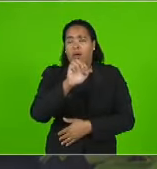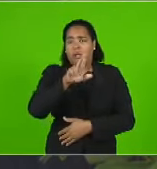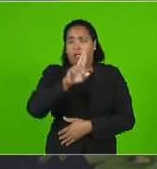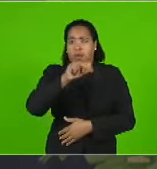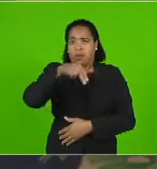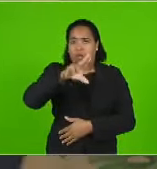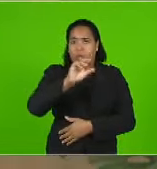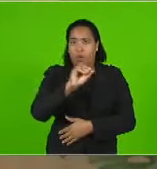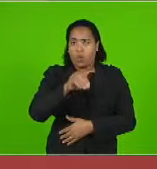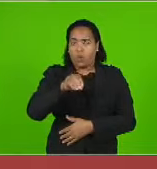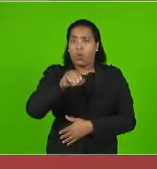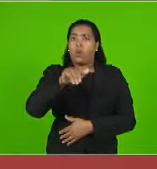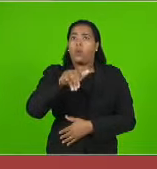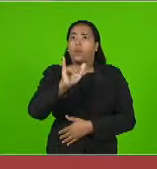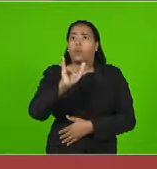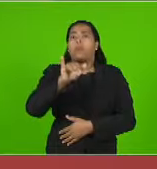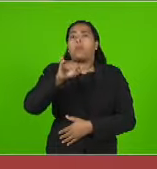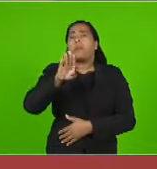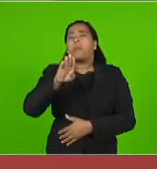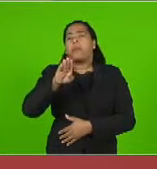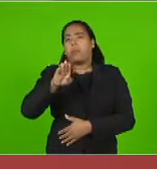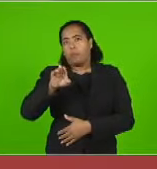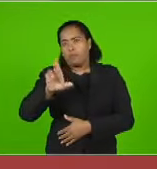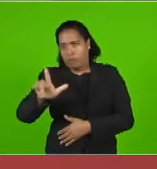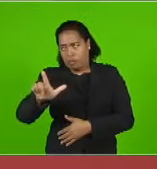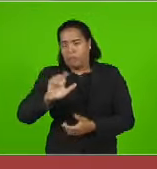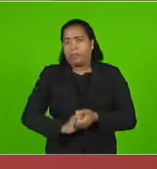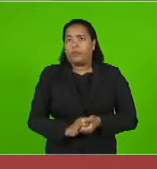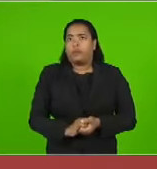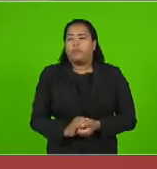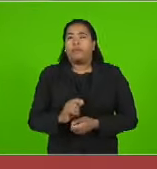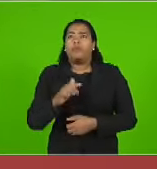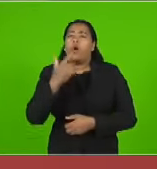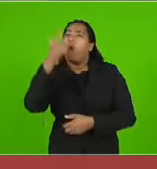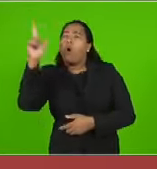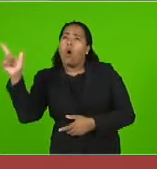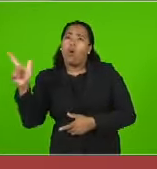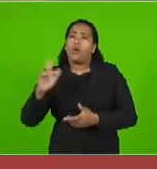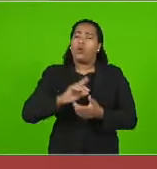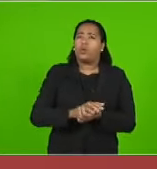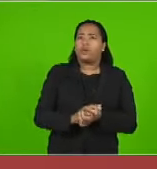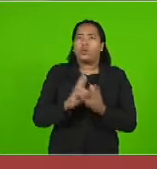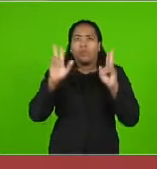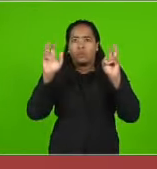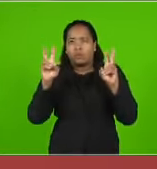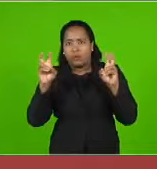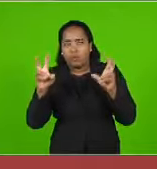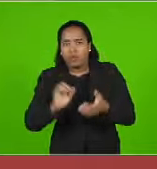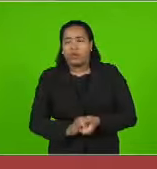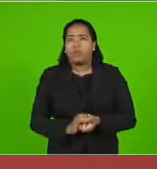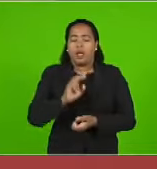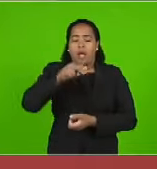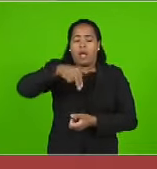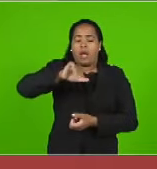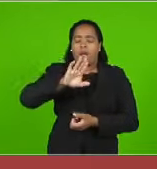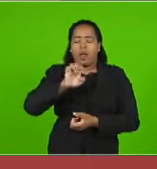Но проблема не в том, что не просто там Днепр протекает, да, там в части